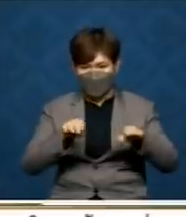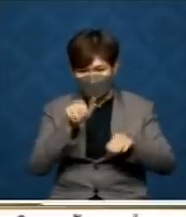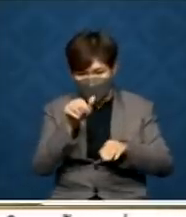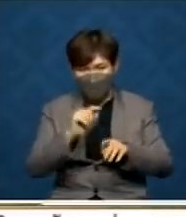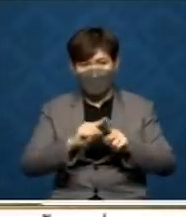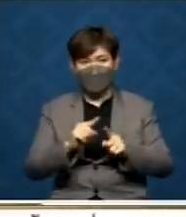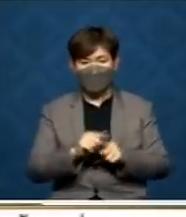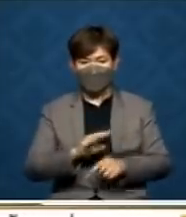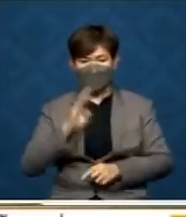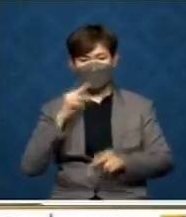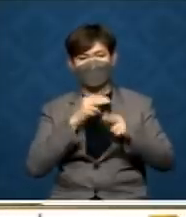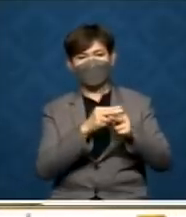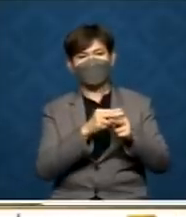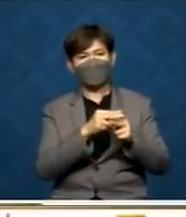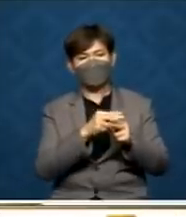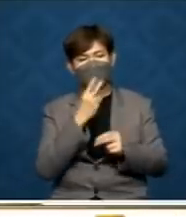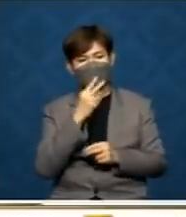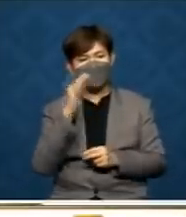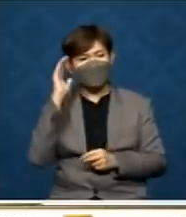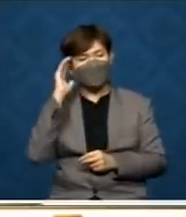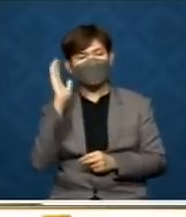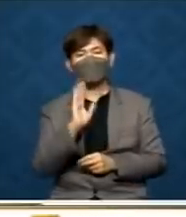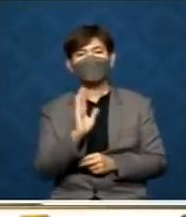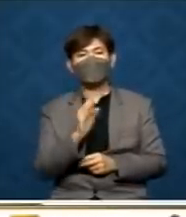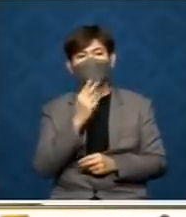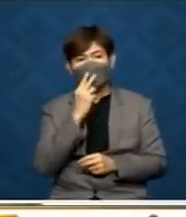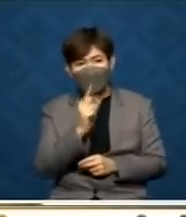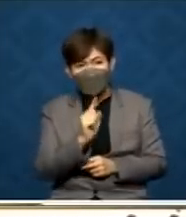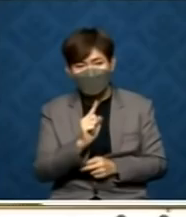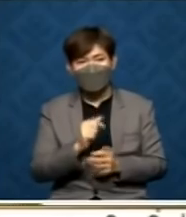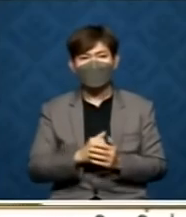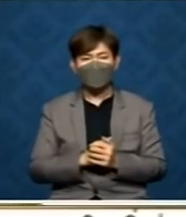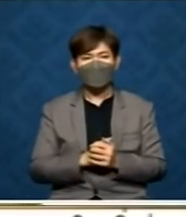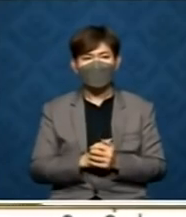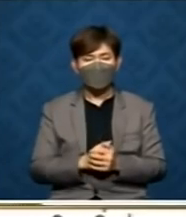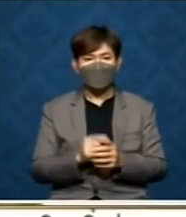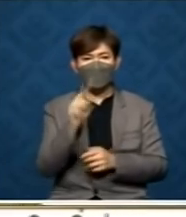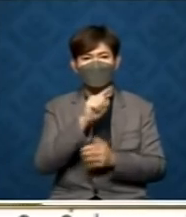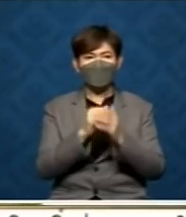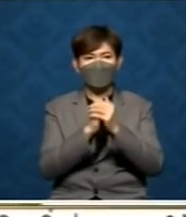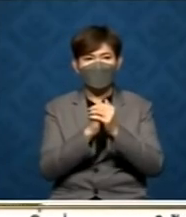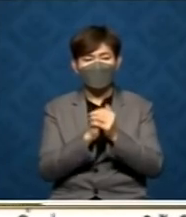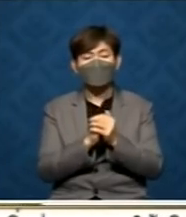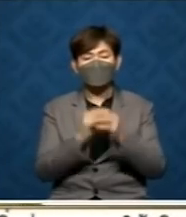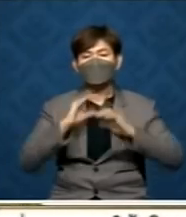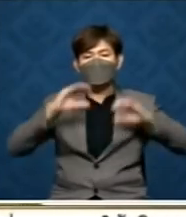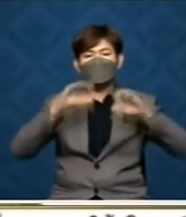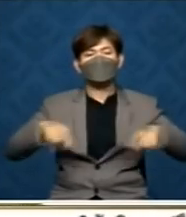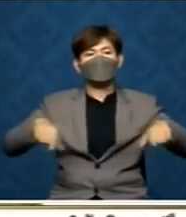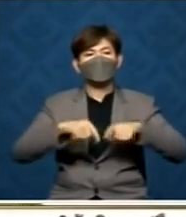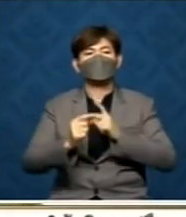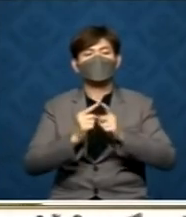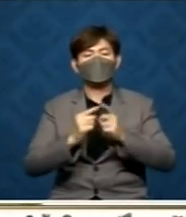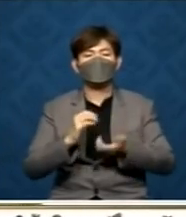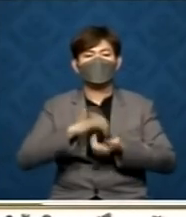กับเอกชนเฮ้ยมีความเชื่อถือต่ำก็เลยบอกว่าอยู่กับพี่น้องแรกนี่ที่ตัว Gคนไทยก็เชื่อ